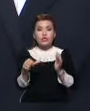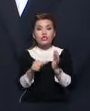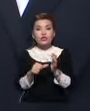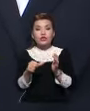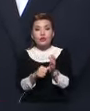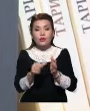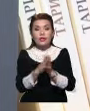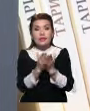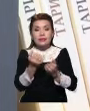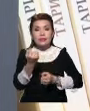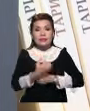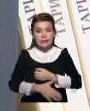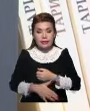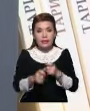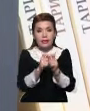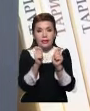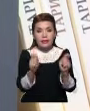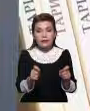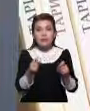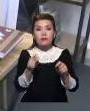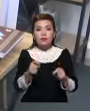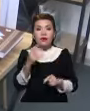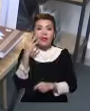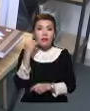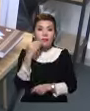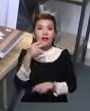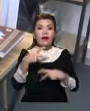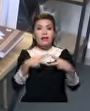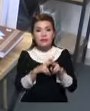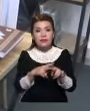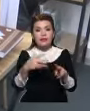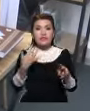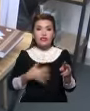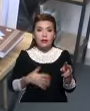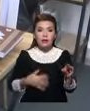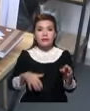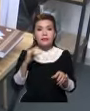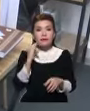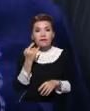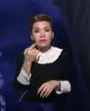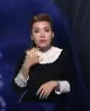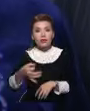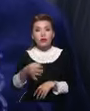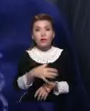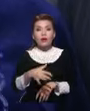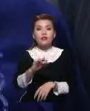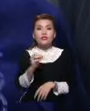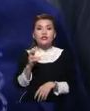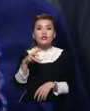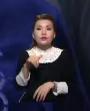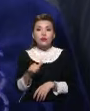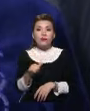книжный центр партии. Аналогичные точки заработали в Алматы, Астане, Жамбылской, Павлодарской областях и области